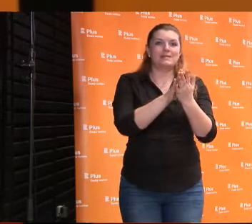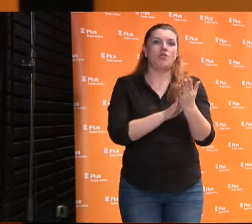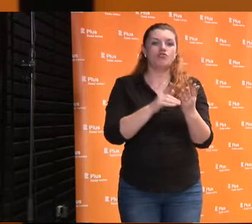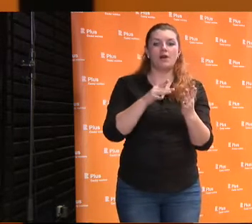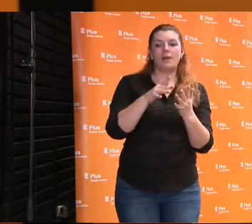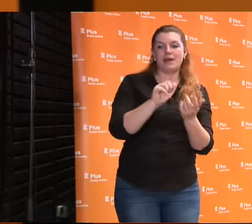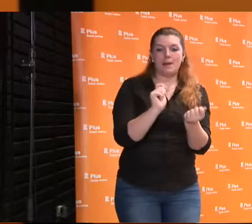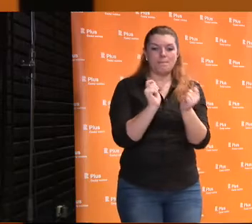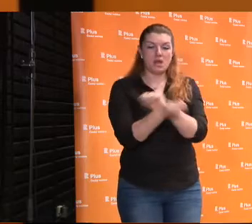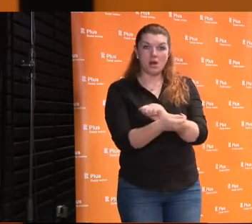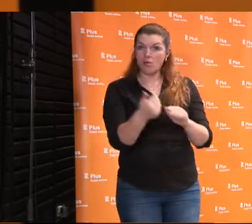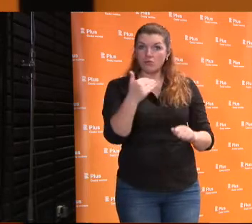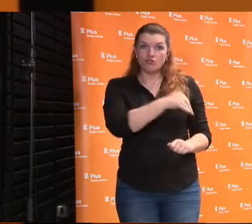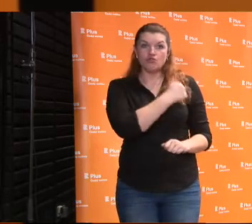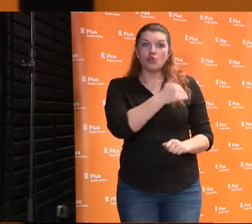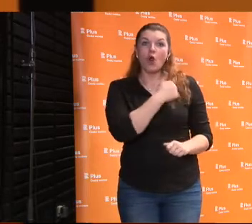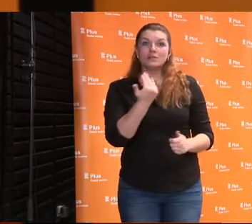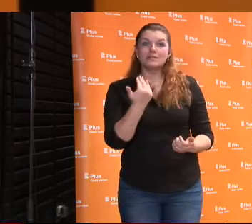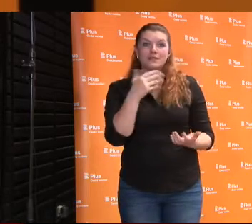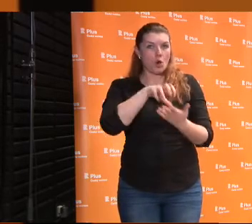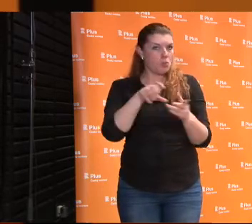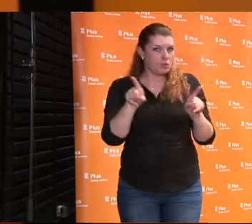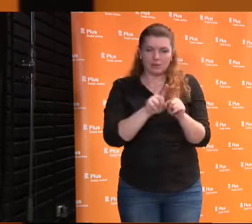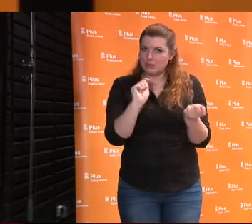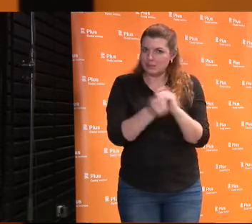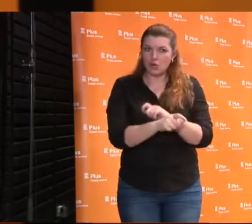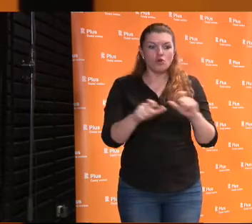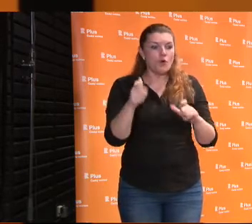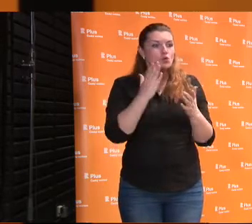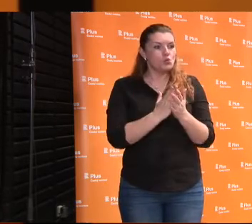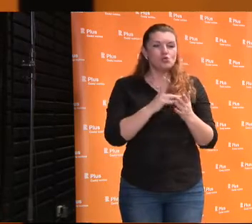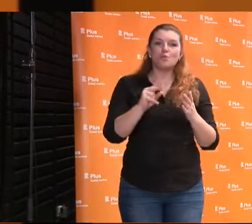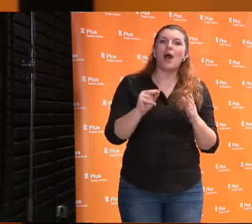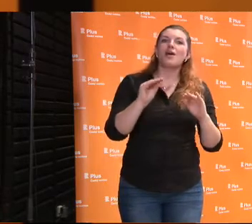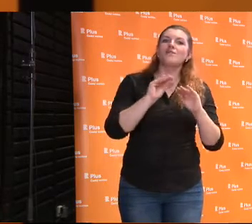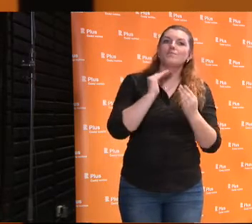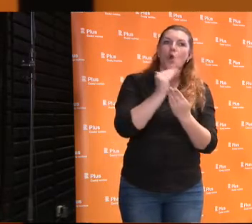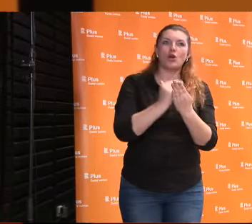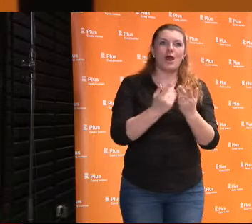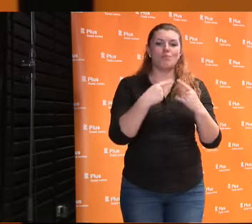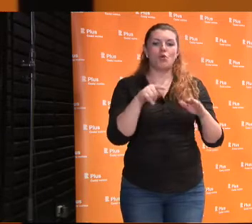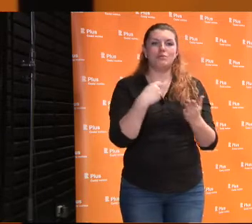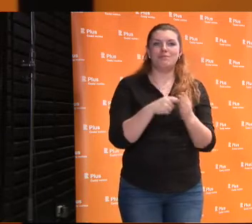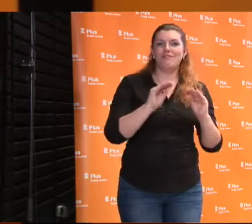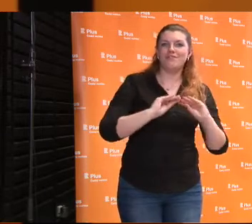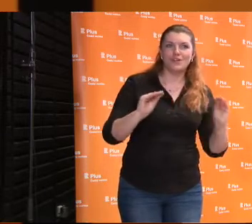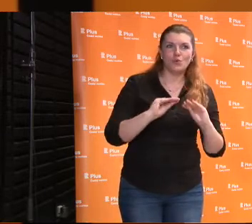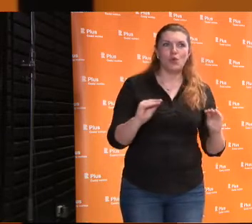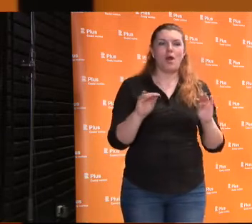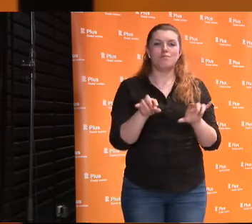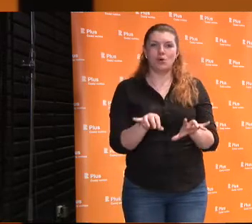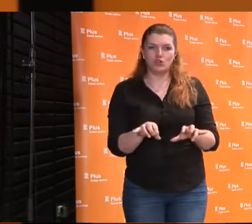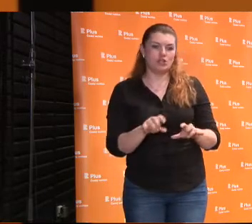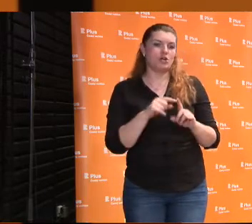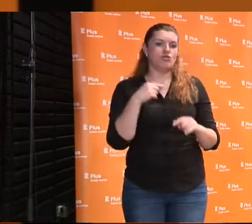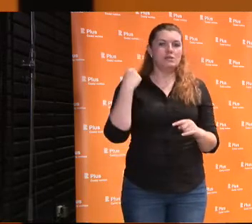začíná se měnit školství, protože se vytvářejí učící programy, kde můžete už vlastně velmi